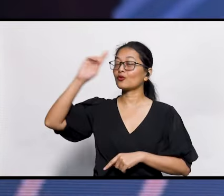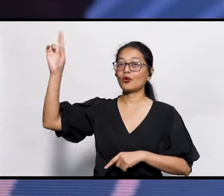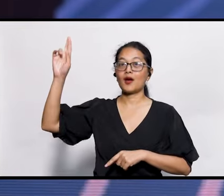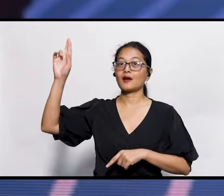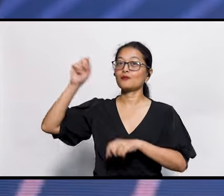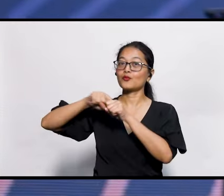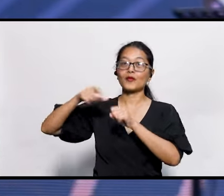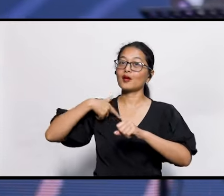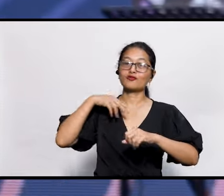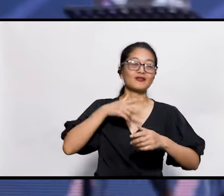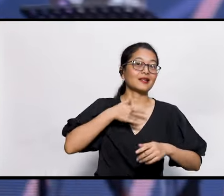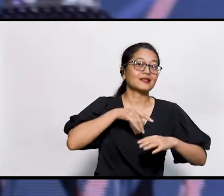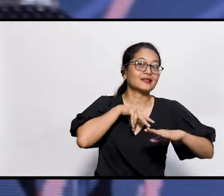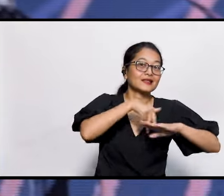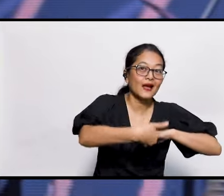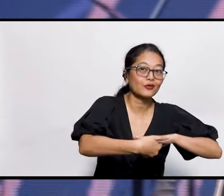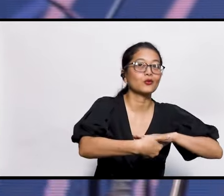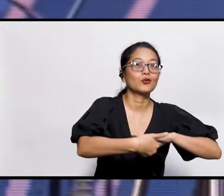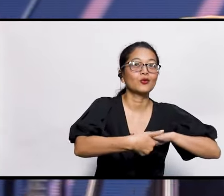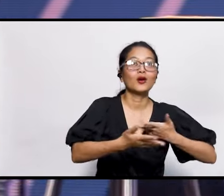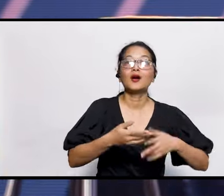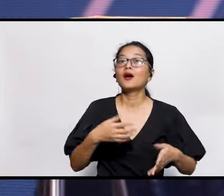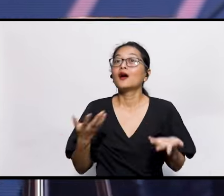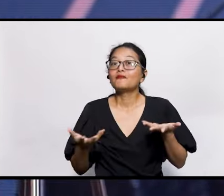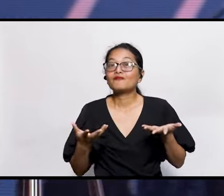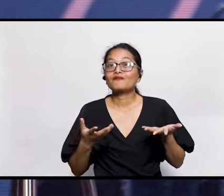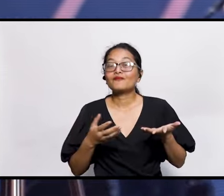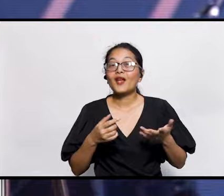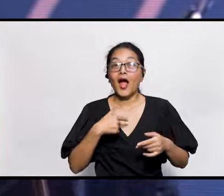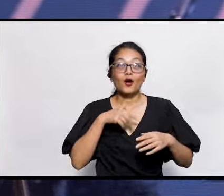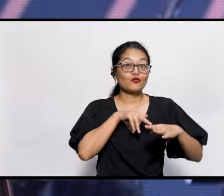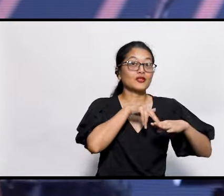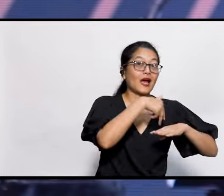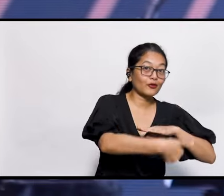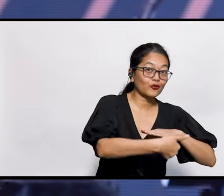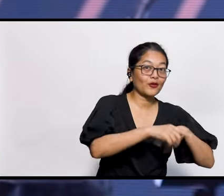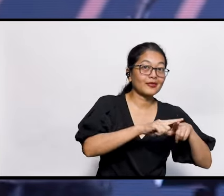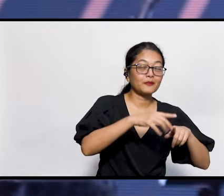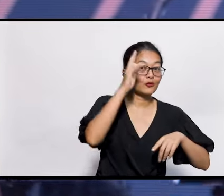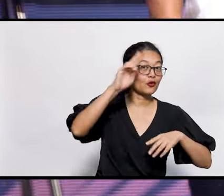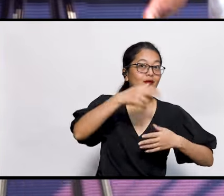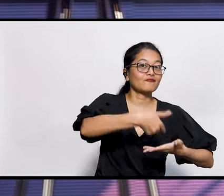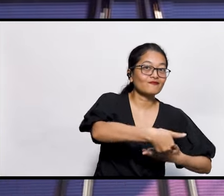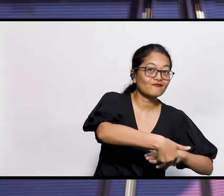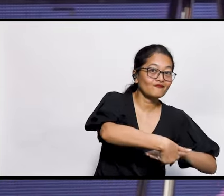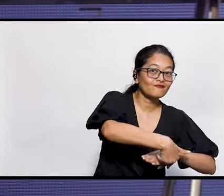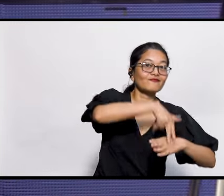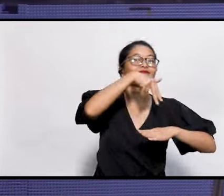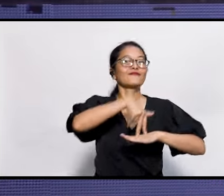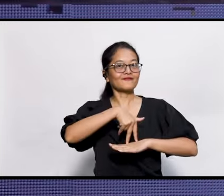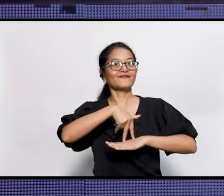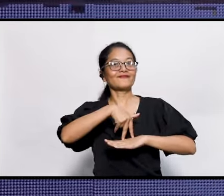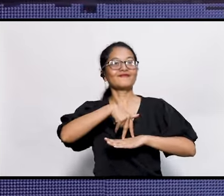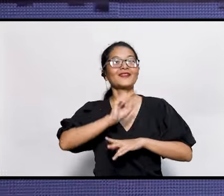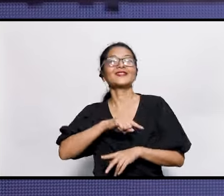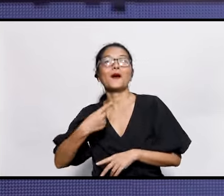jatuh kalau mohon Maa yang membuat jatuh saya tapi dia bangkitkan saya sekian kali Sampai detik ini 45 tahun